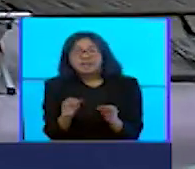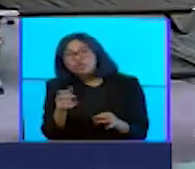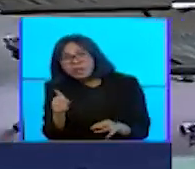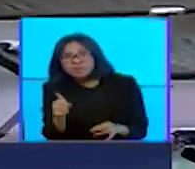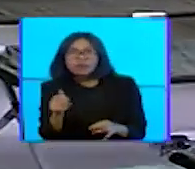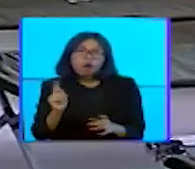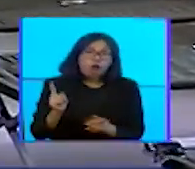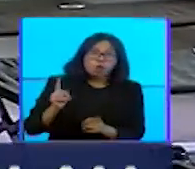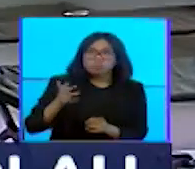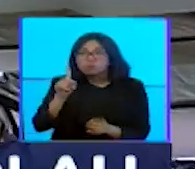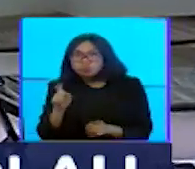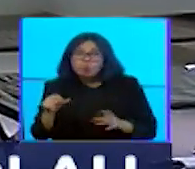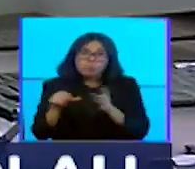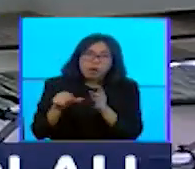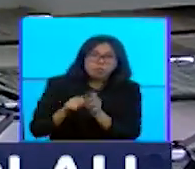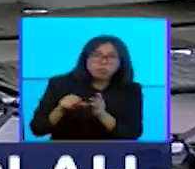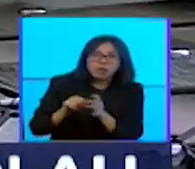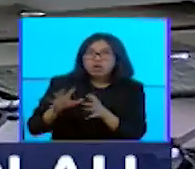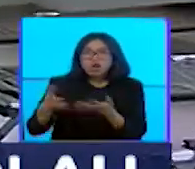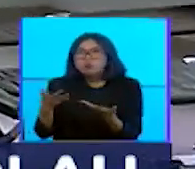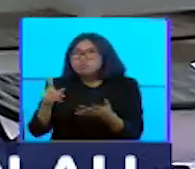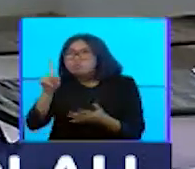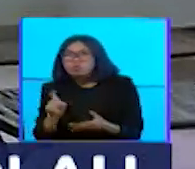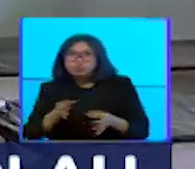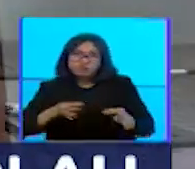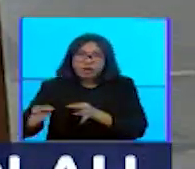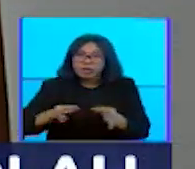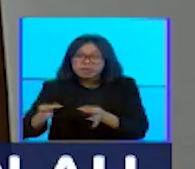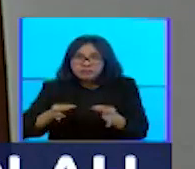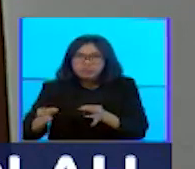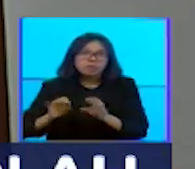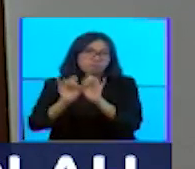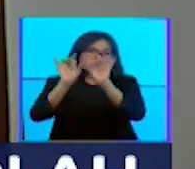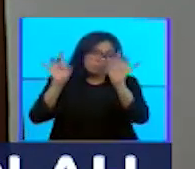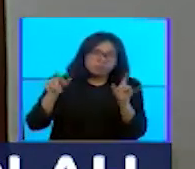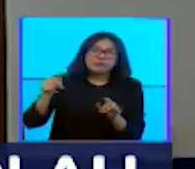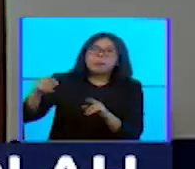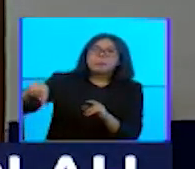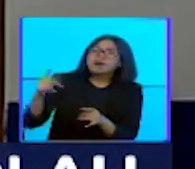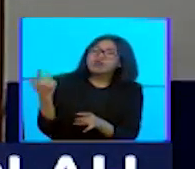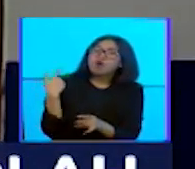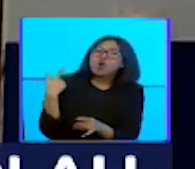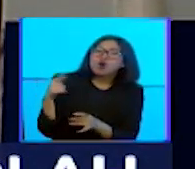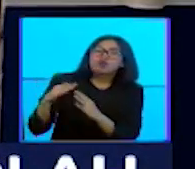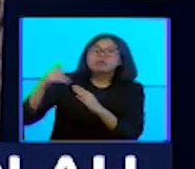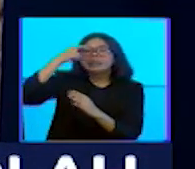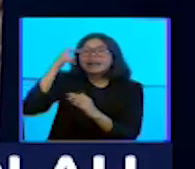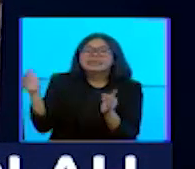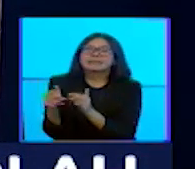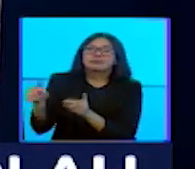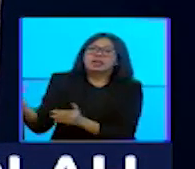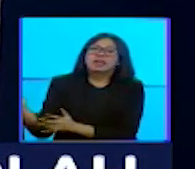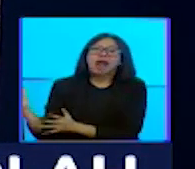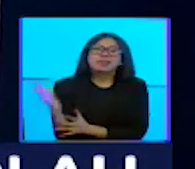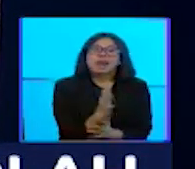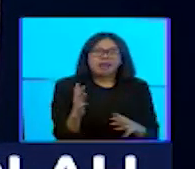nantinya untuk menambah fasilitas dari Puskesmas untuk bisa menampung lebih banyak pasien kofit nineteen